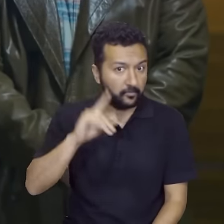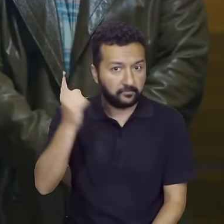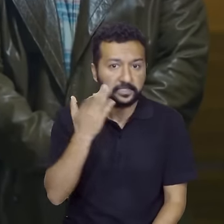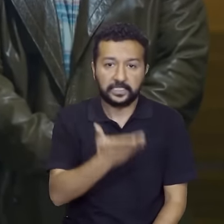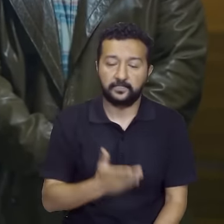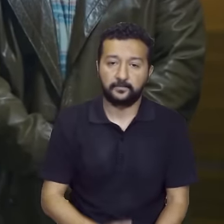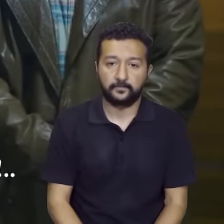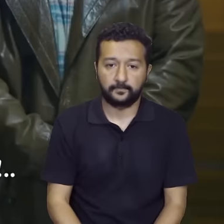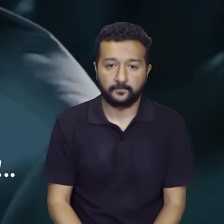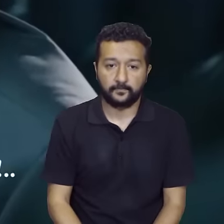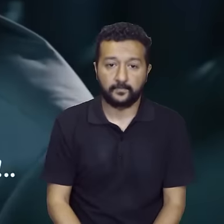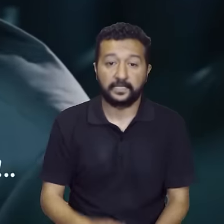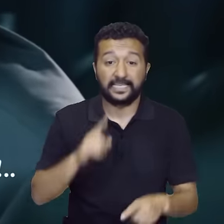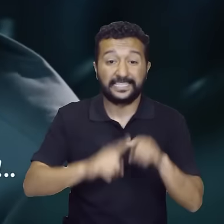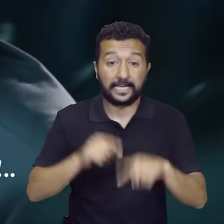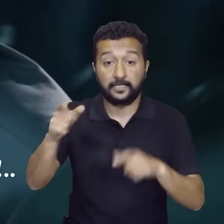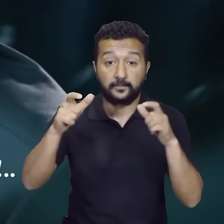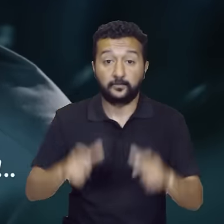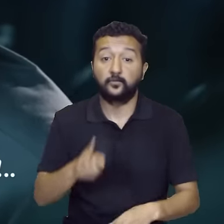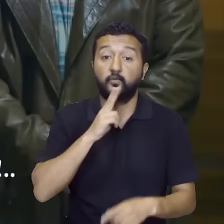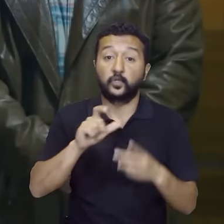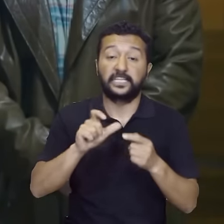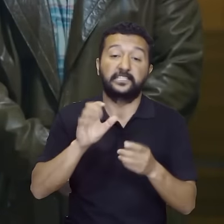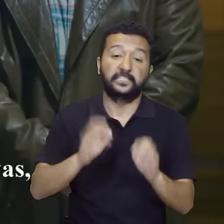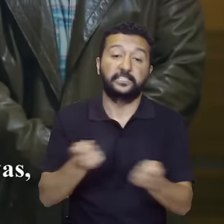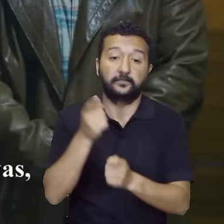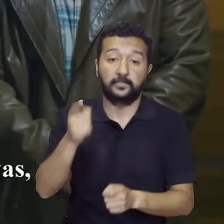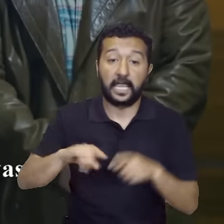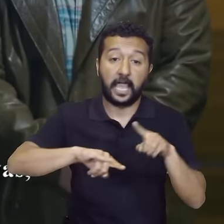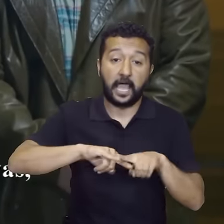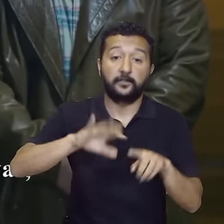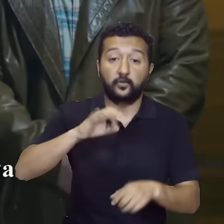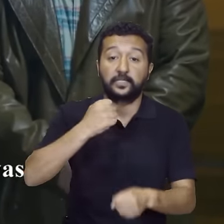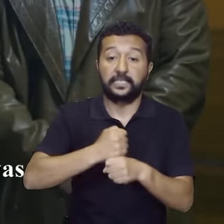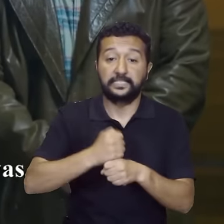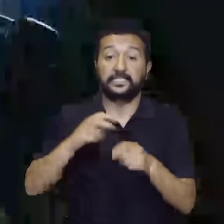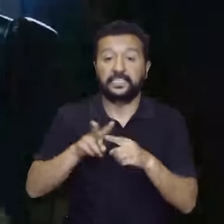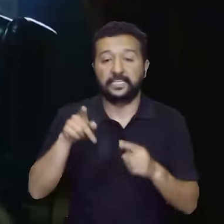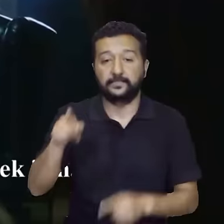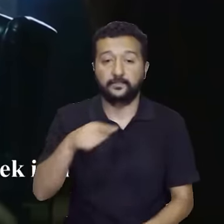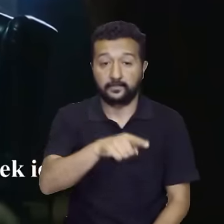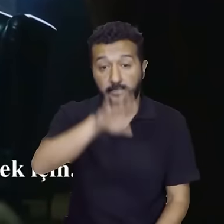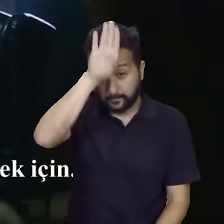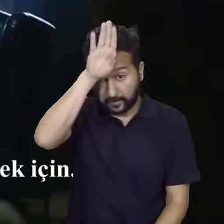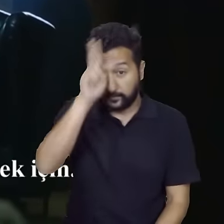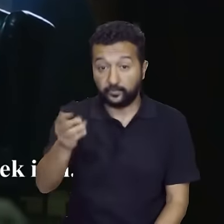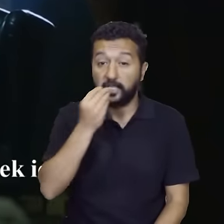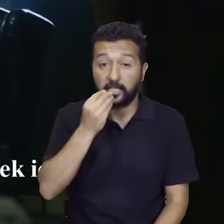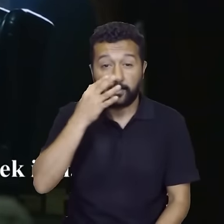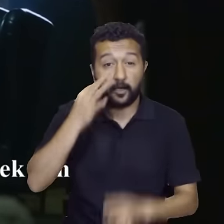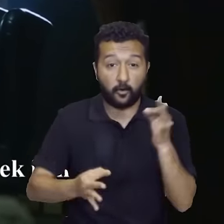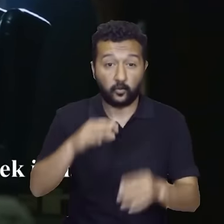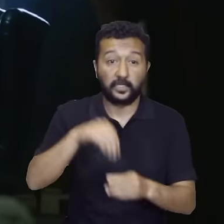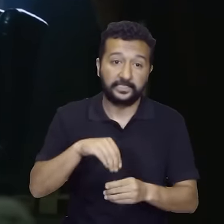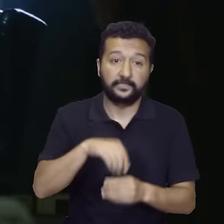bir şey. Sarayın son çeşmeci başısı. Hani soluk Kıyasettin Kinyas. Padişahın yemeğini kontrol